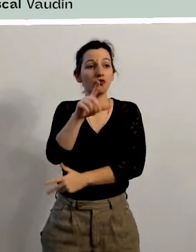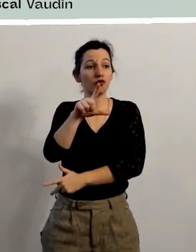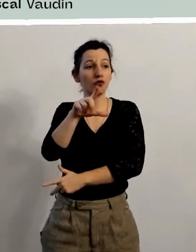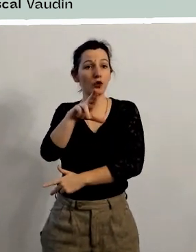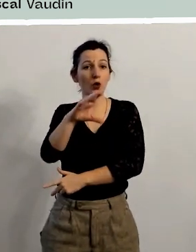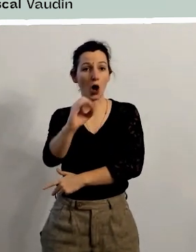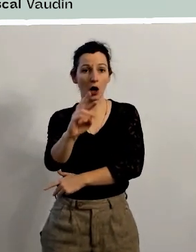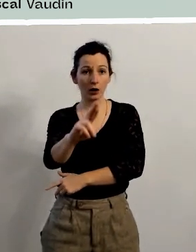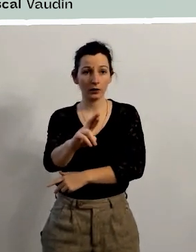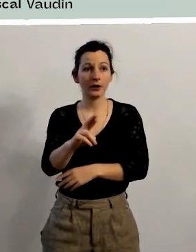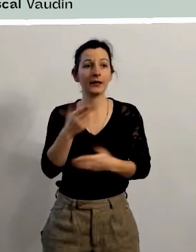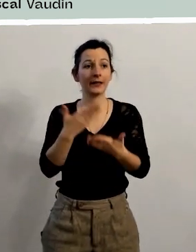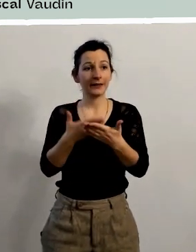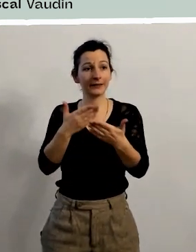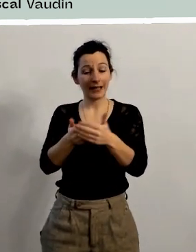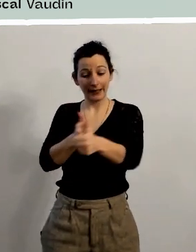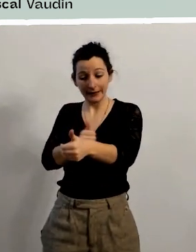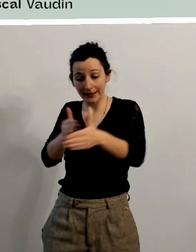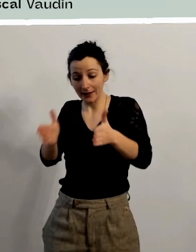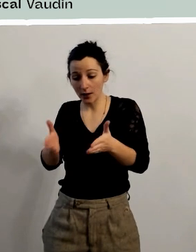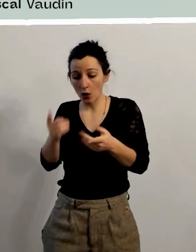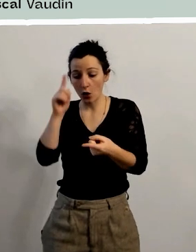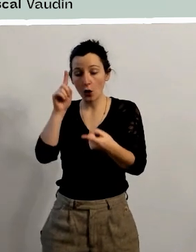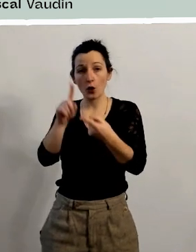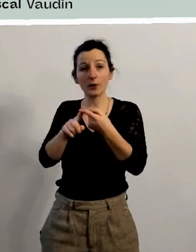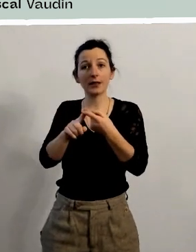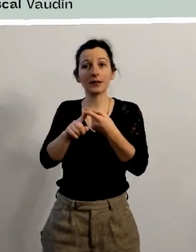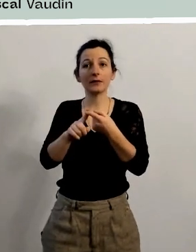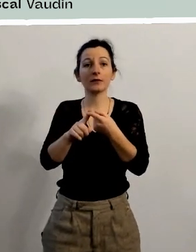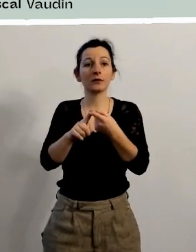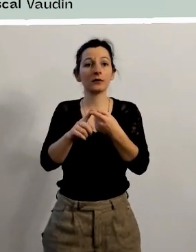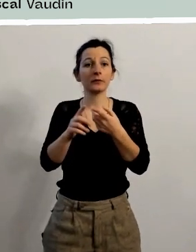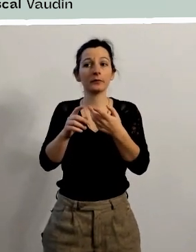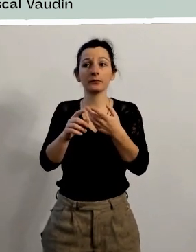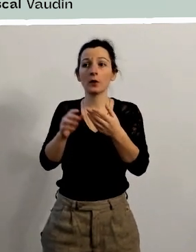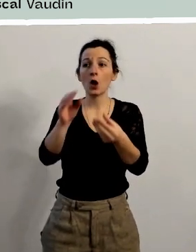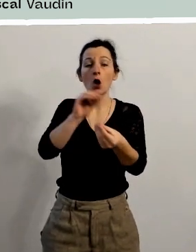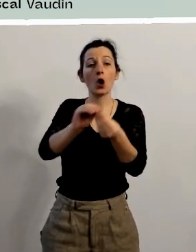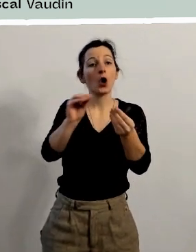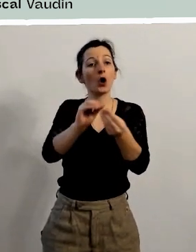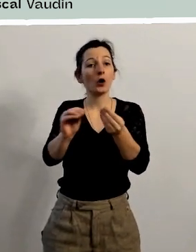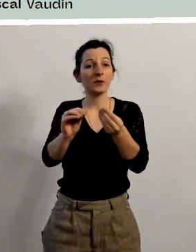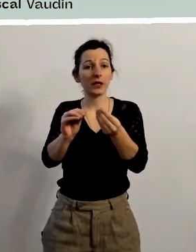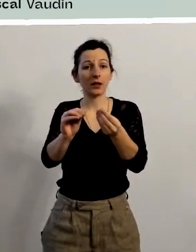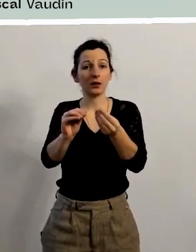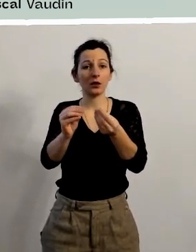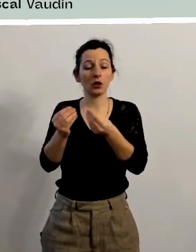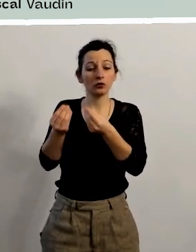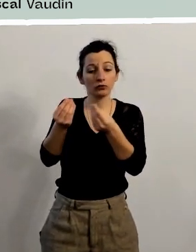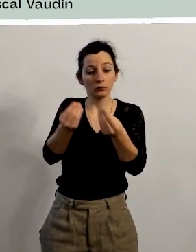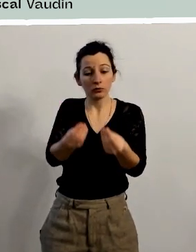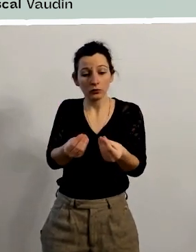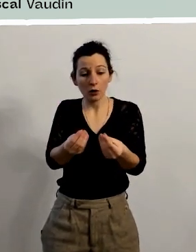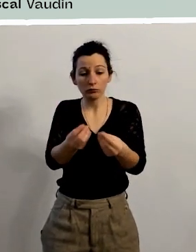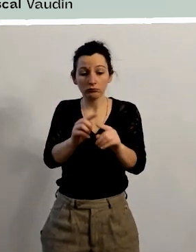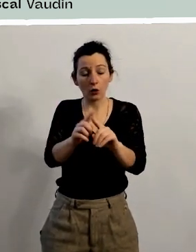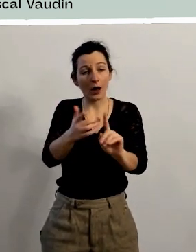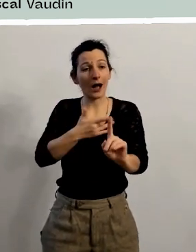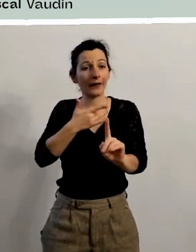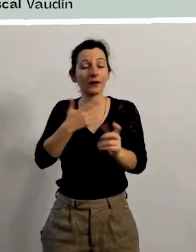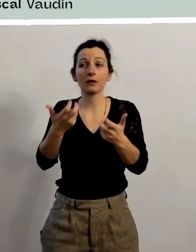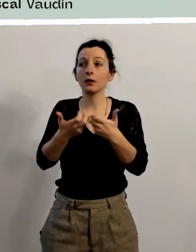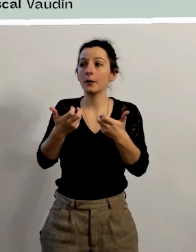qui donnent aux objets qui contiennent ces molécules des propriétés assez intéressantes, hein,